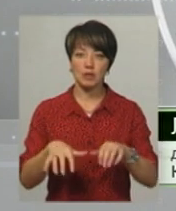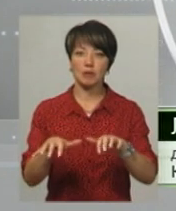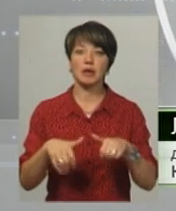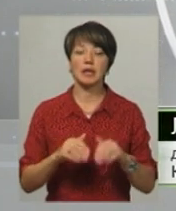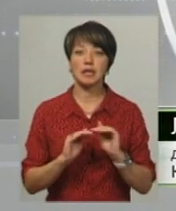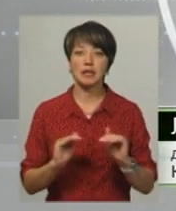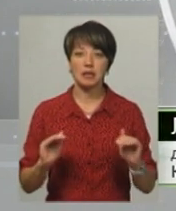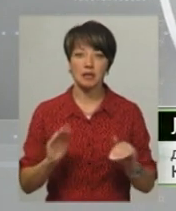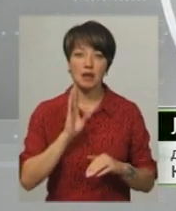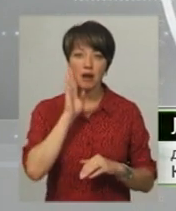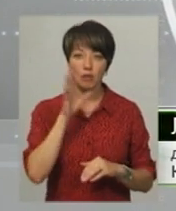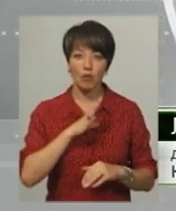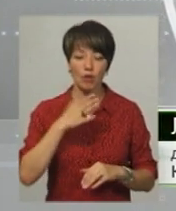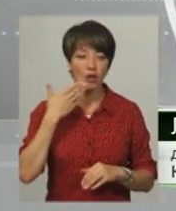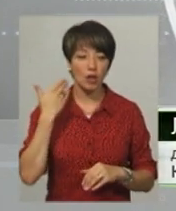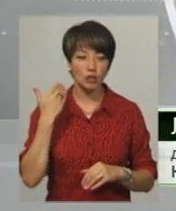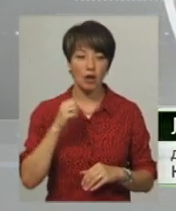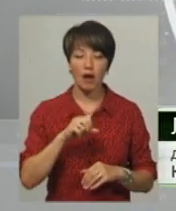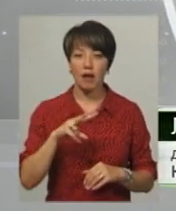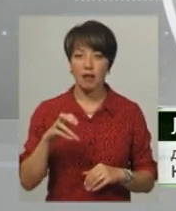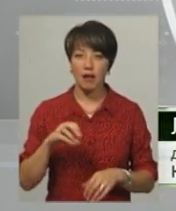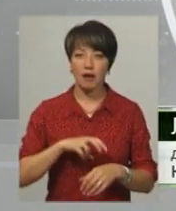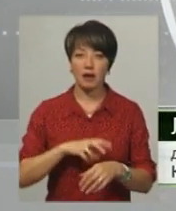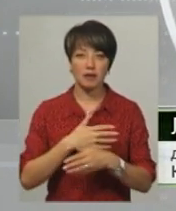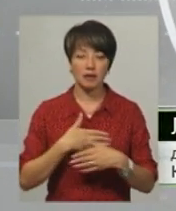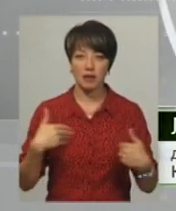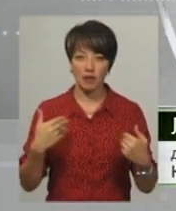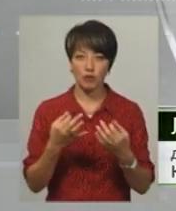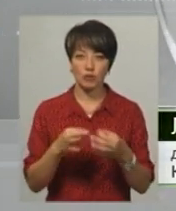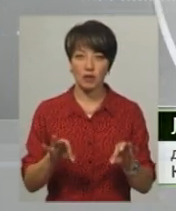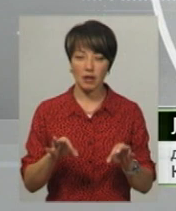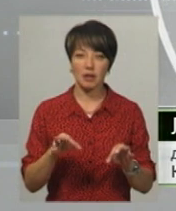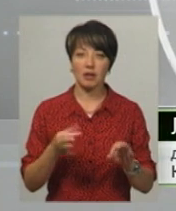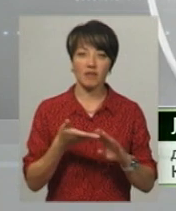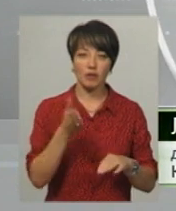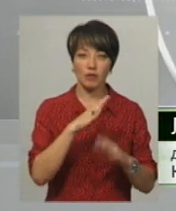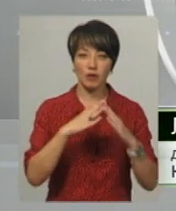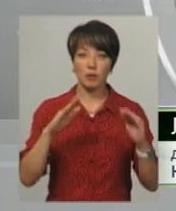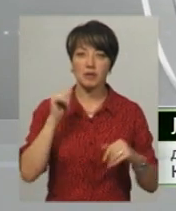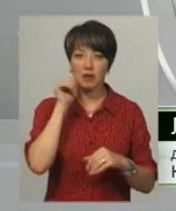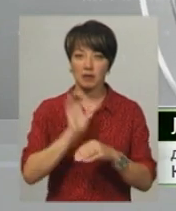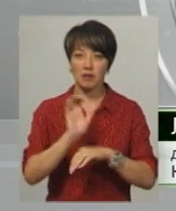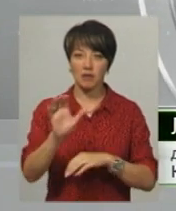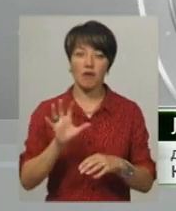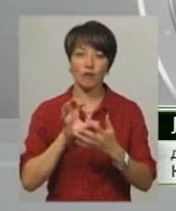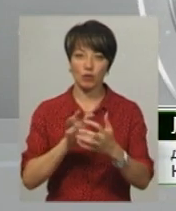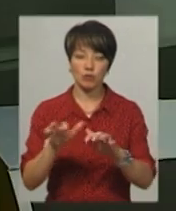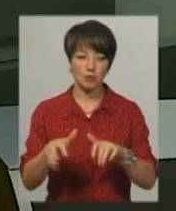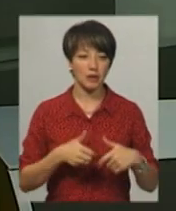дітям буквально на ранок вже було легше, але лікарі не хочуть віддавати назад в табір, сказали завтра в автобус зразу забрати